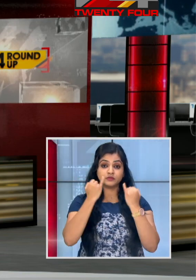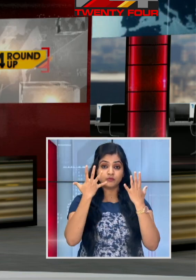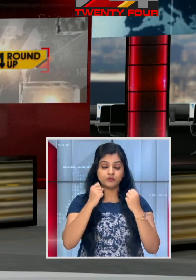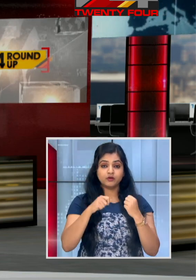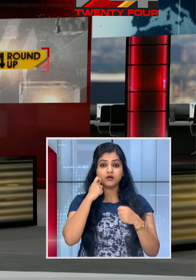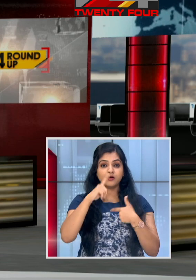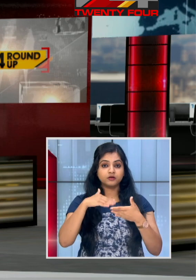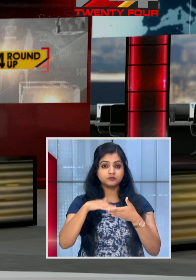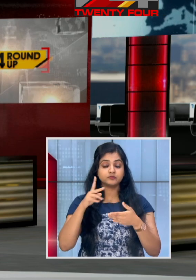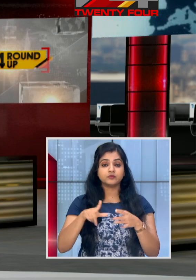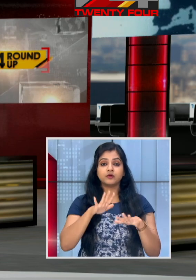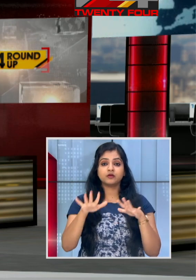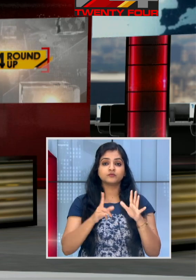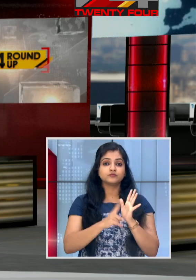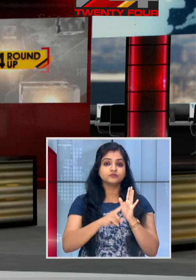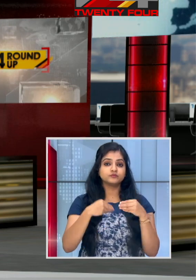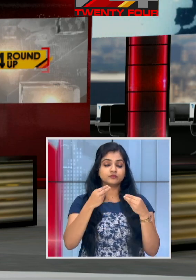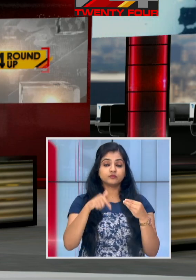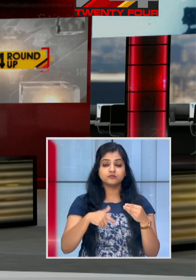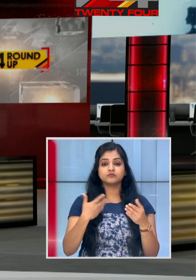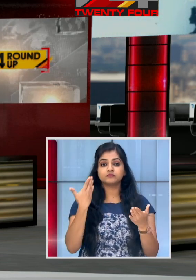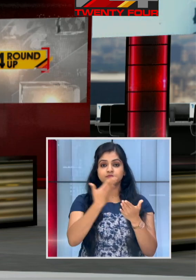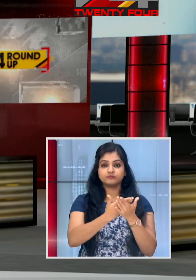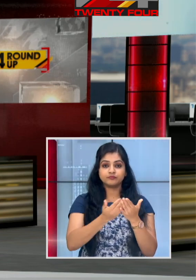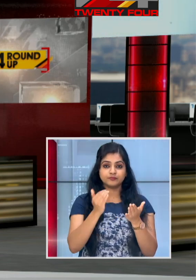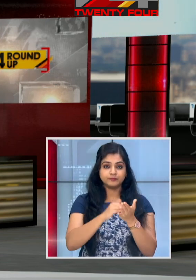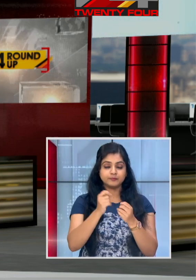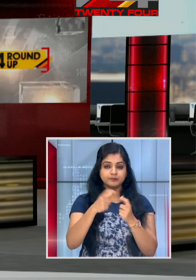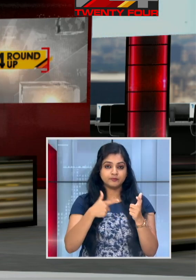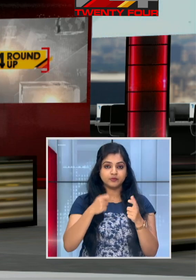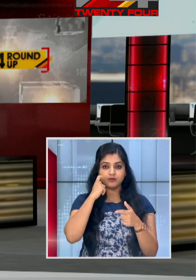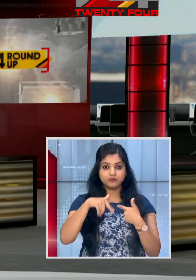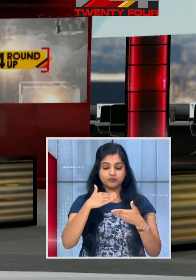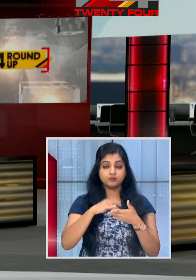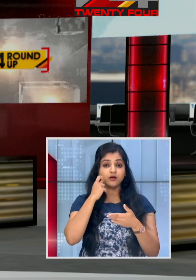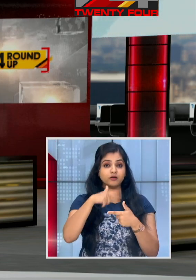ഭർത്താവ് തന്നെ പ്രഹസനം നടത്തുകയും ചെയ്തു. എങ്ങനെയാണ് ഈ പ്രതിയിലേക്ക് ഈ ക്രൈംബ്രാഞ്ച് സംഘം എത്തുന്നത്?